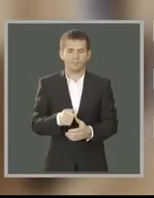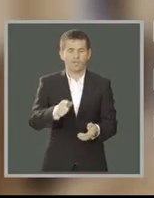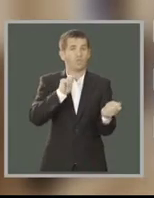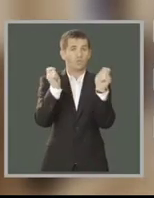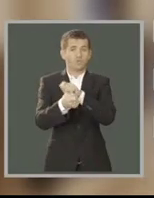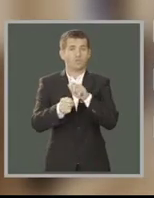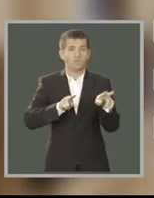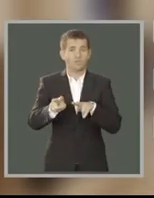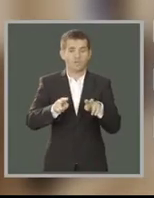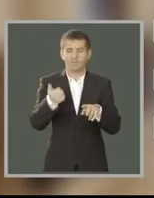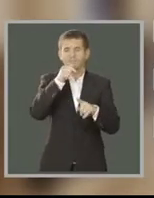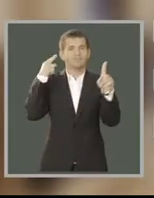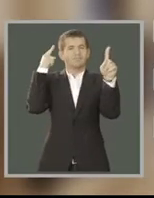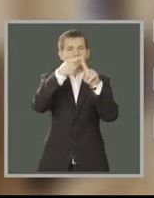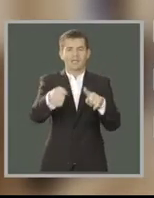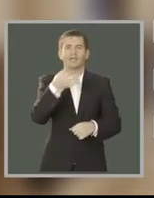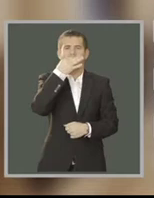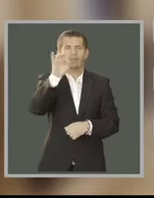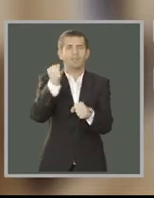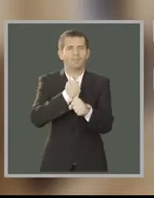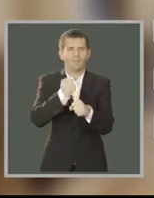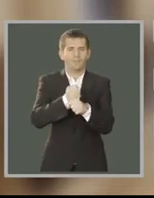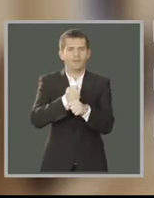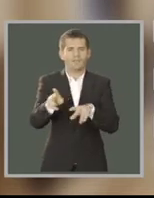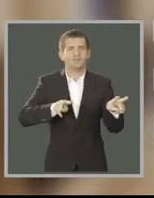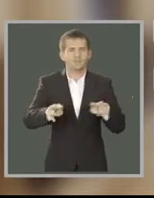Ristrukturimi ka për qëllim të sjellë më shumë efikasitet në punën e